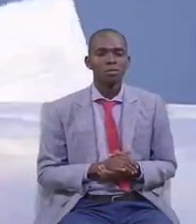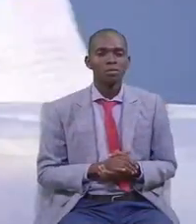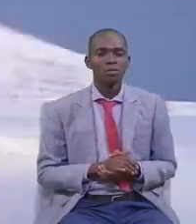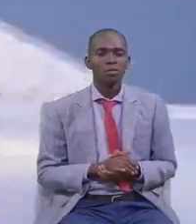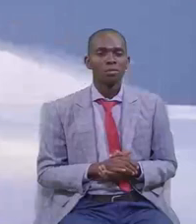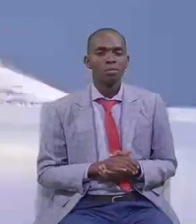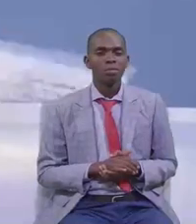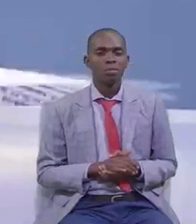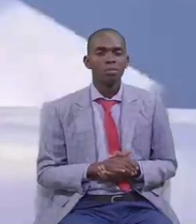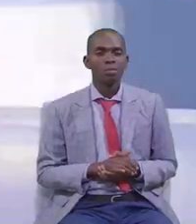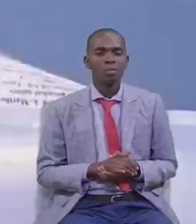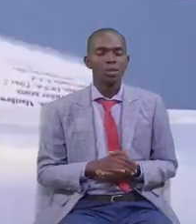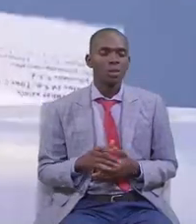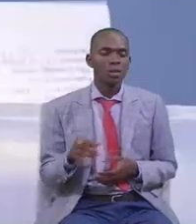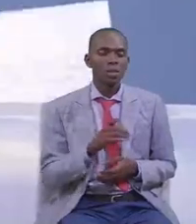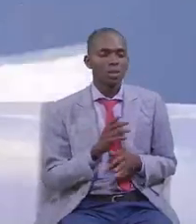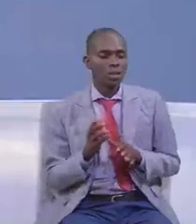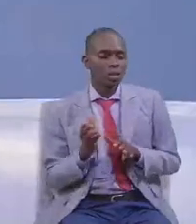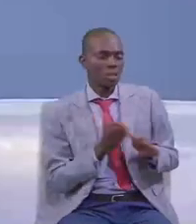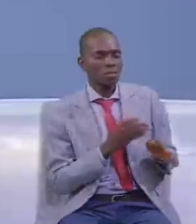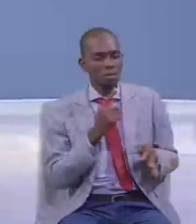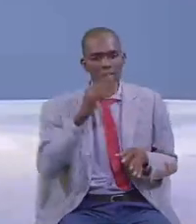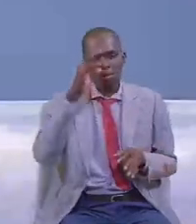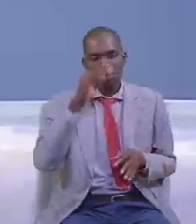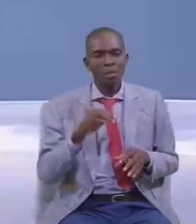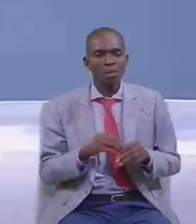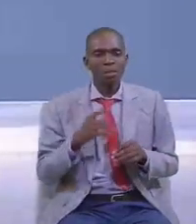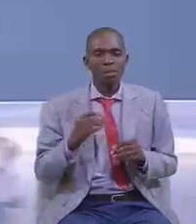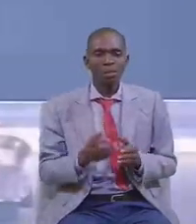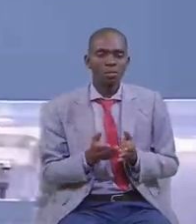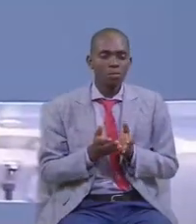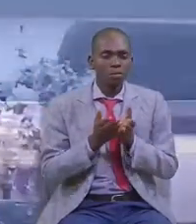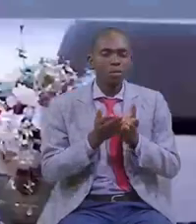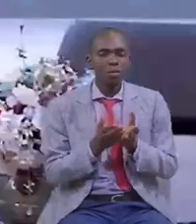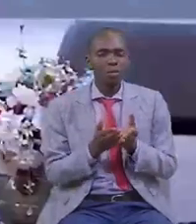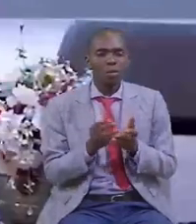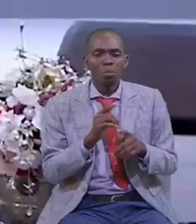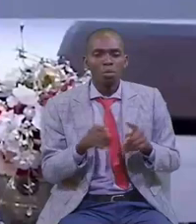Ils lui ont prêté la barque. Ils n'ont pas demandé, quand est-ce que tu vas finir?